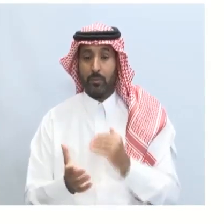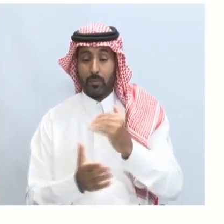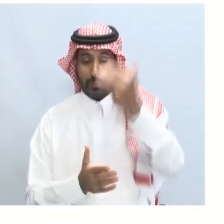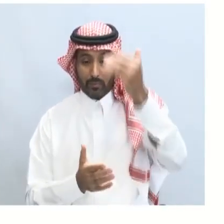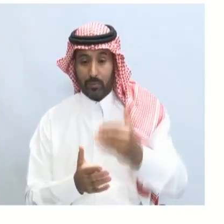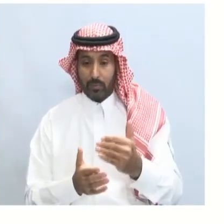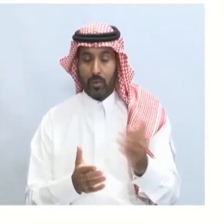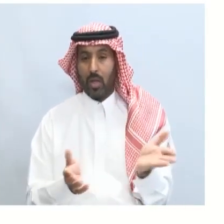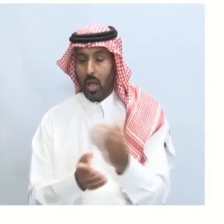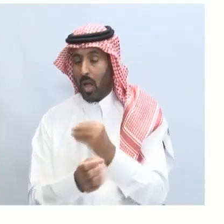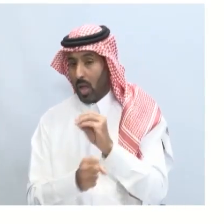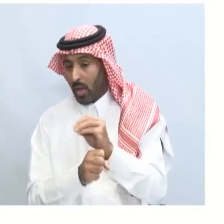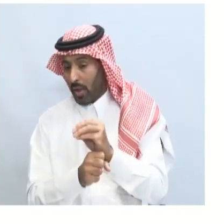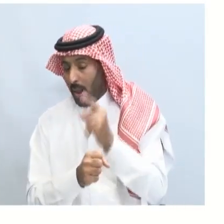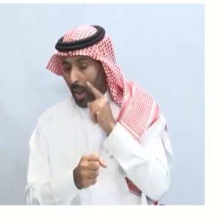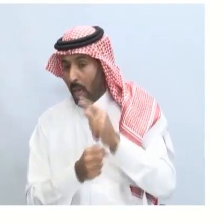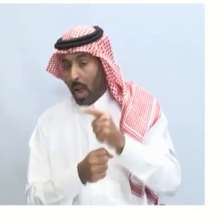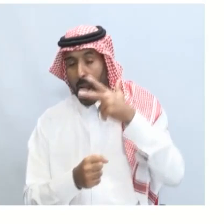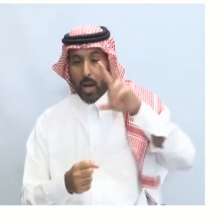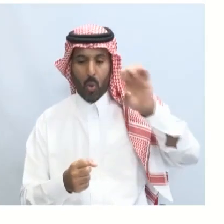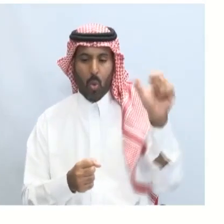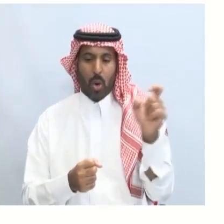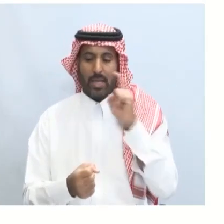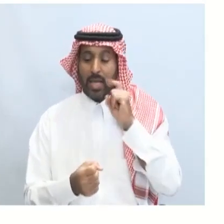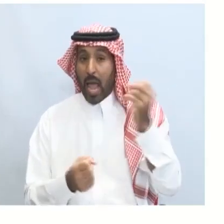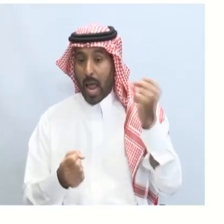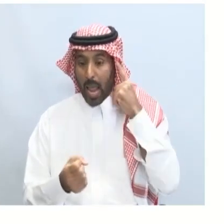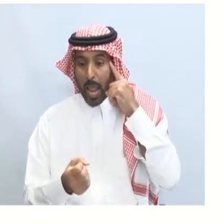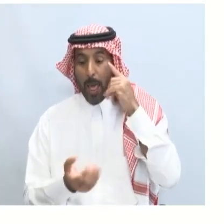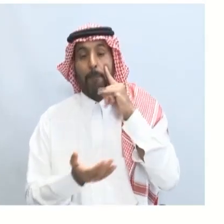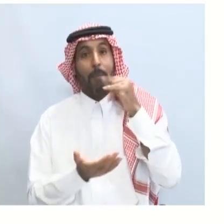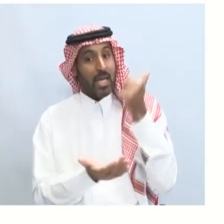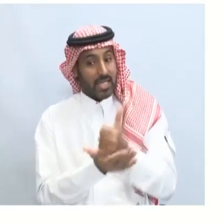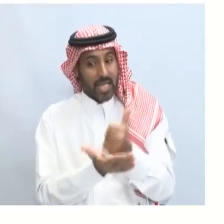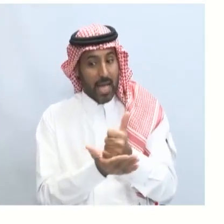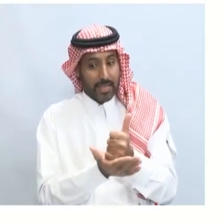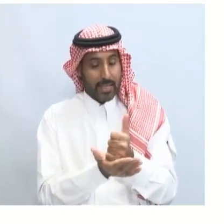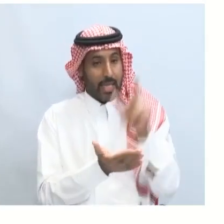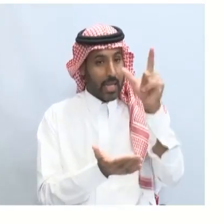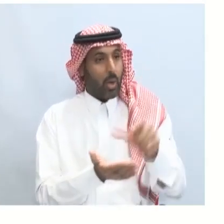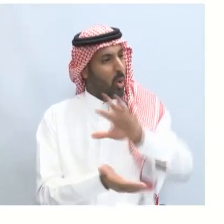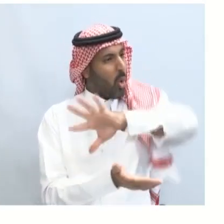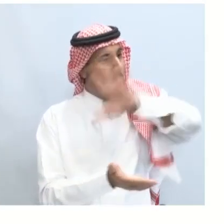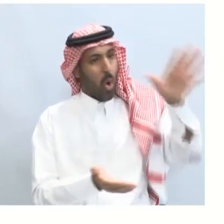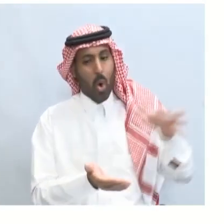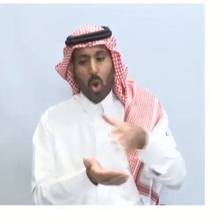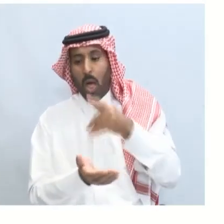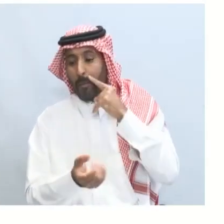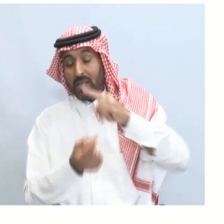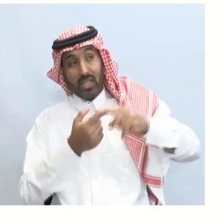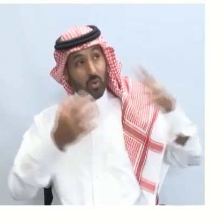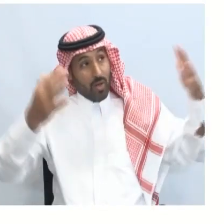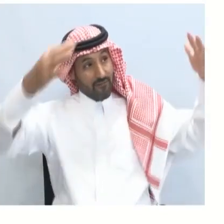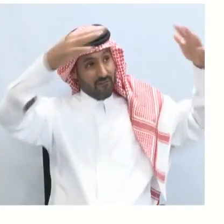ذلك تطرقنا الى الكون كعلم اساسي وعرفنا الكون بانه كل ما يحتوي